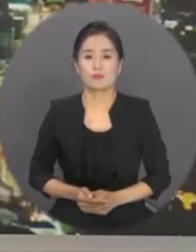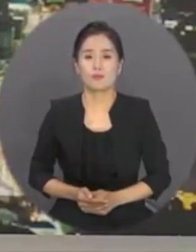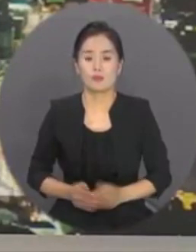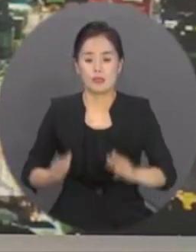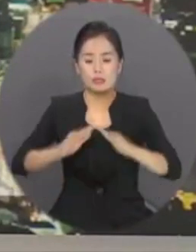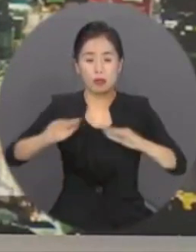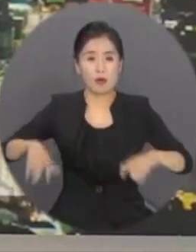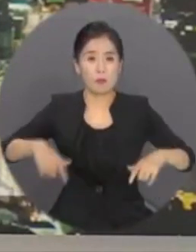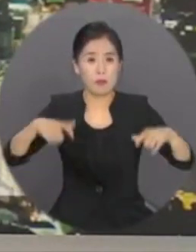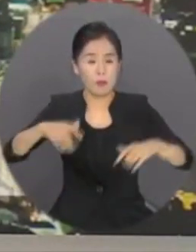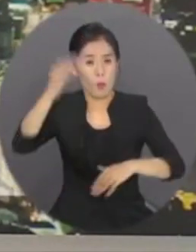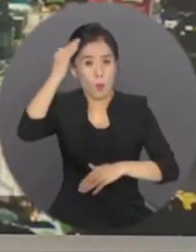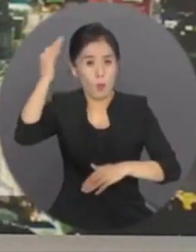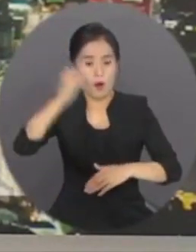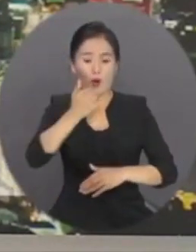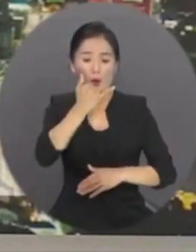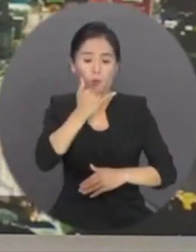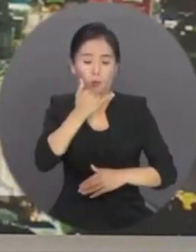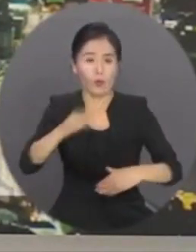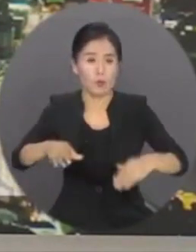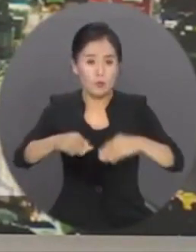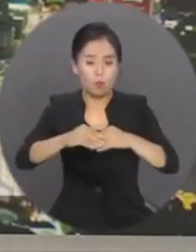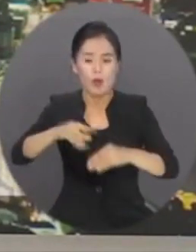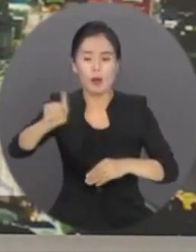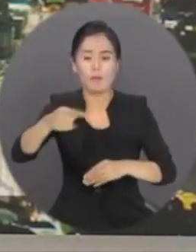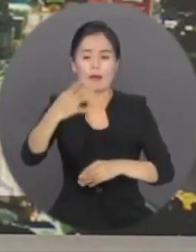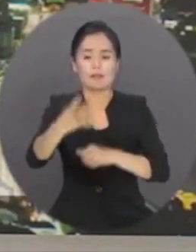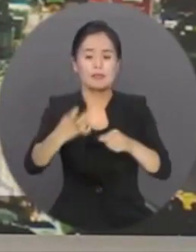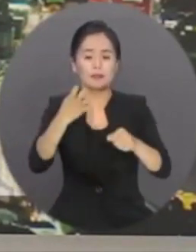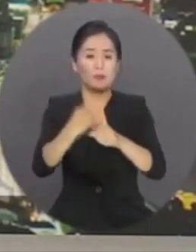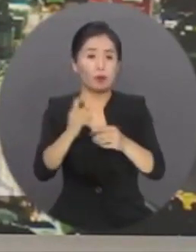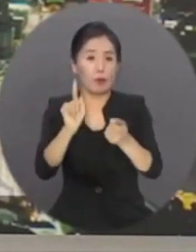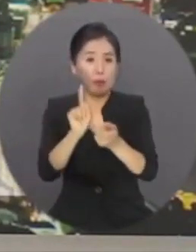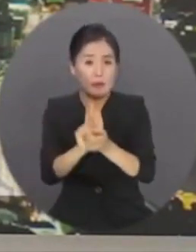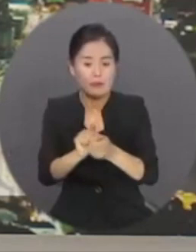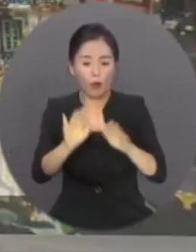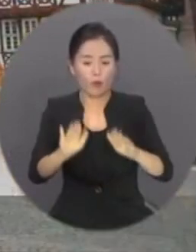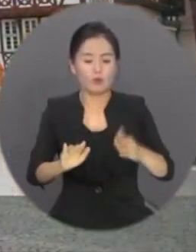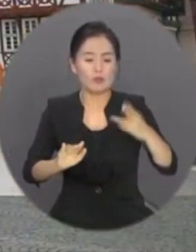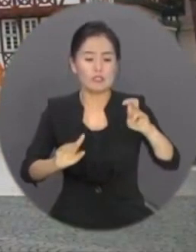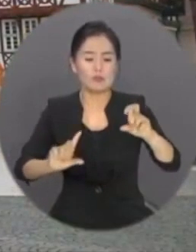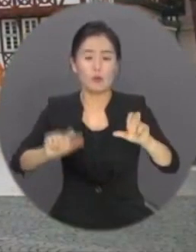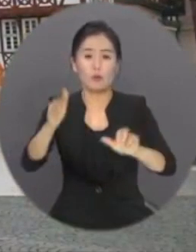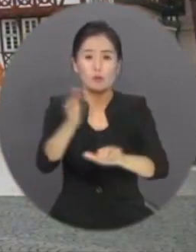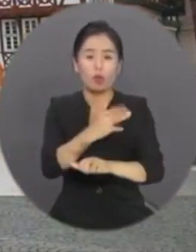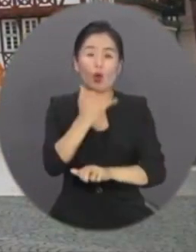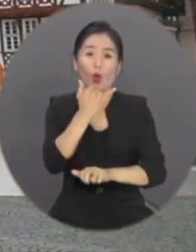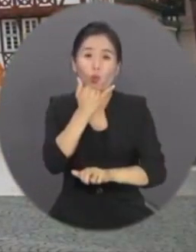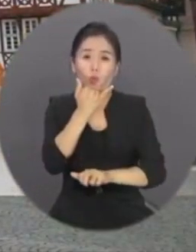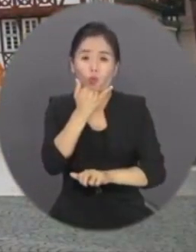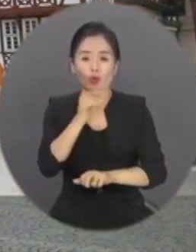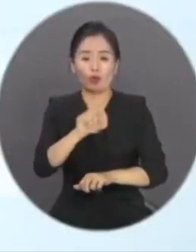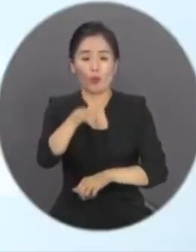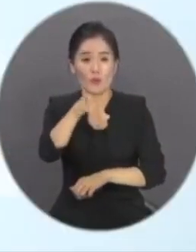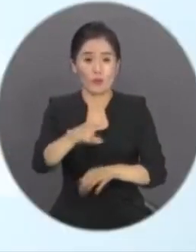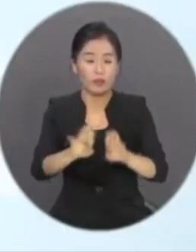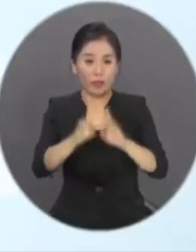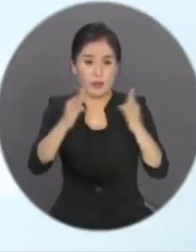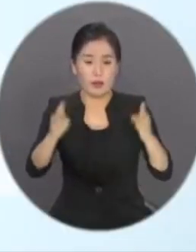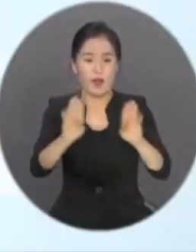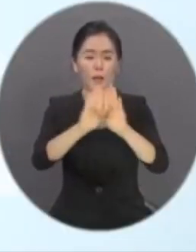전라남도가 한국과 독일 수교 140주년을 맞아 오는 25일부터 독일 프랑크푸르트에서